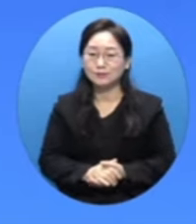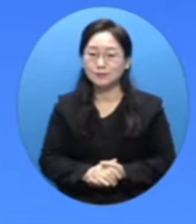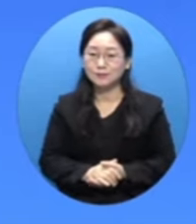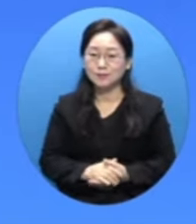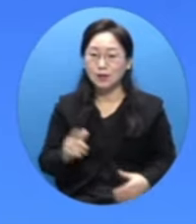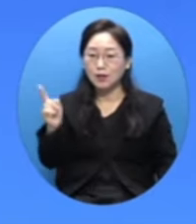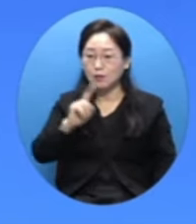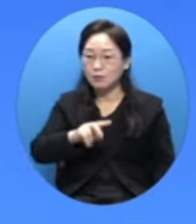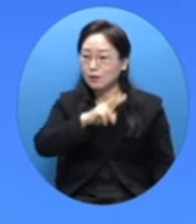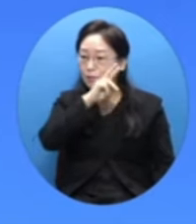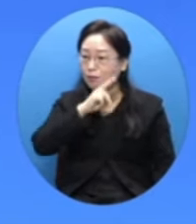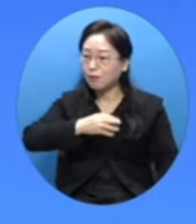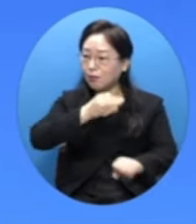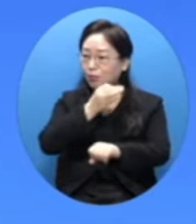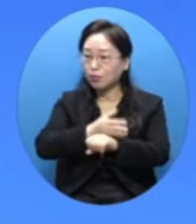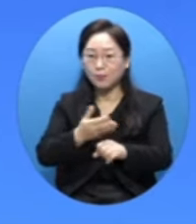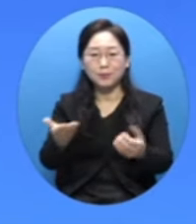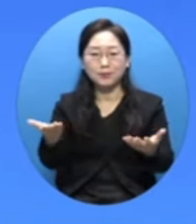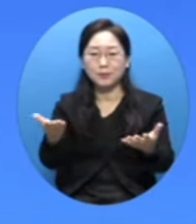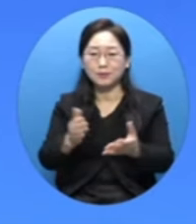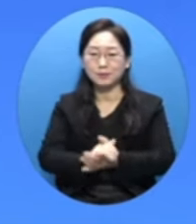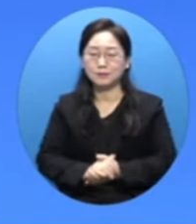어떤 편의시설도 없습니다.